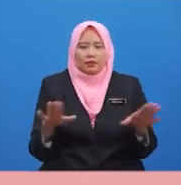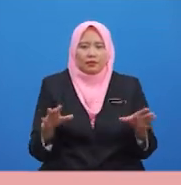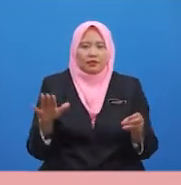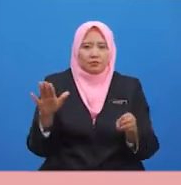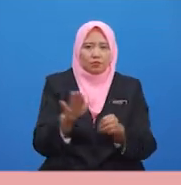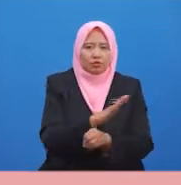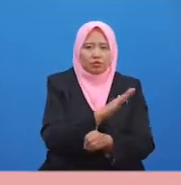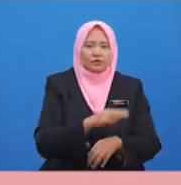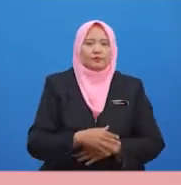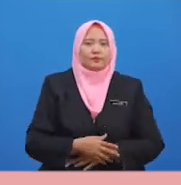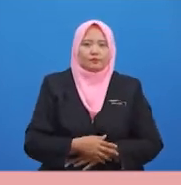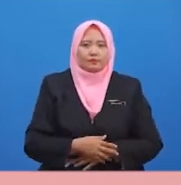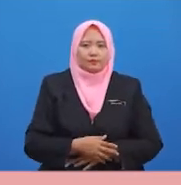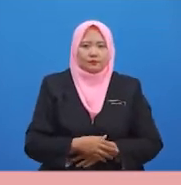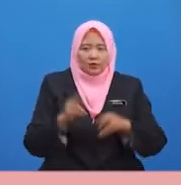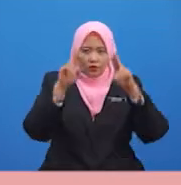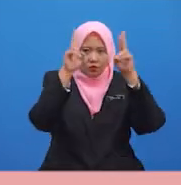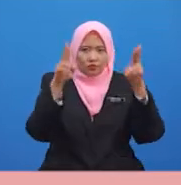Soalan uji minda seterusnya.